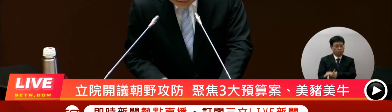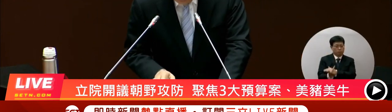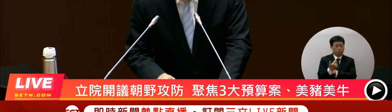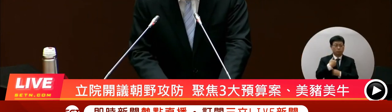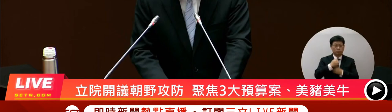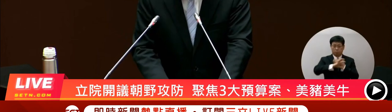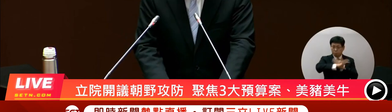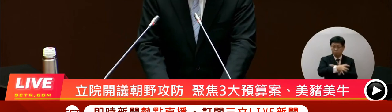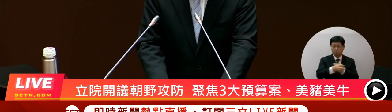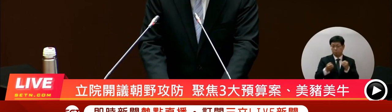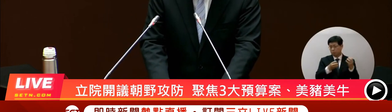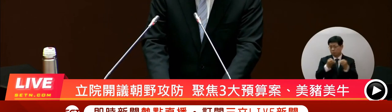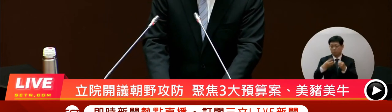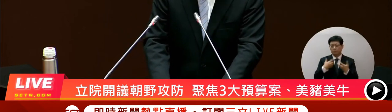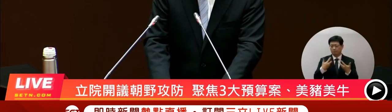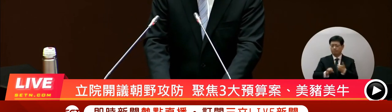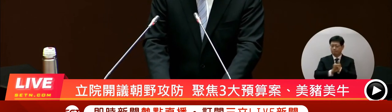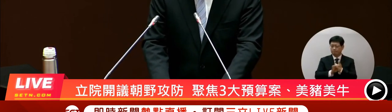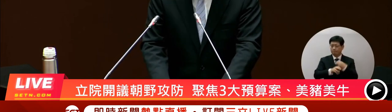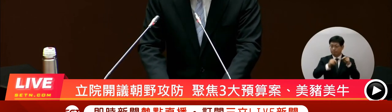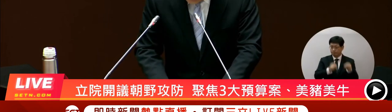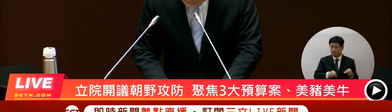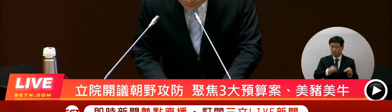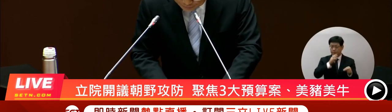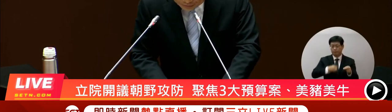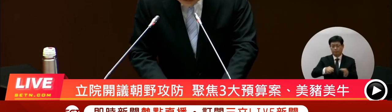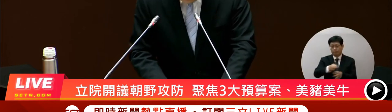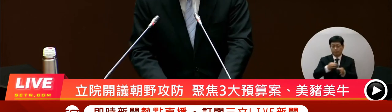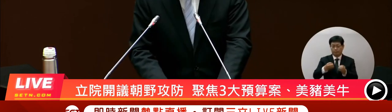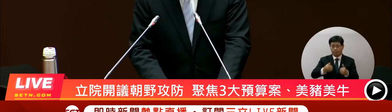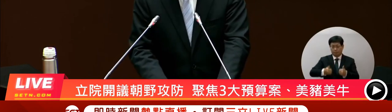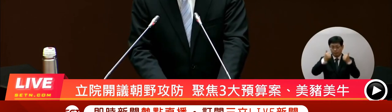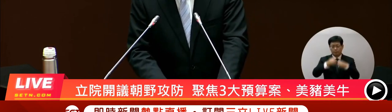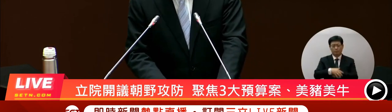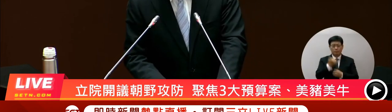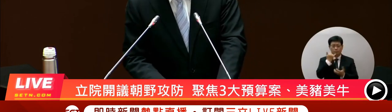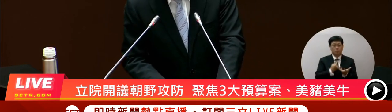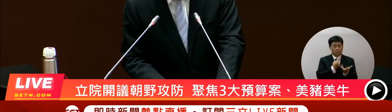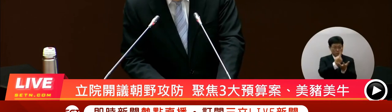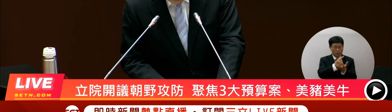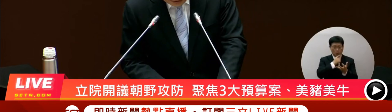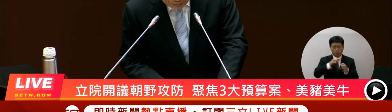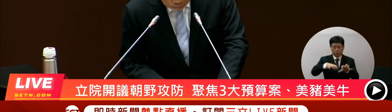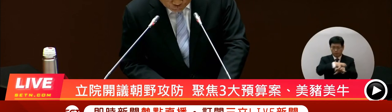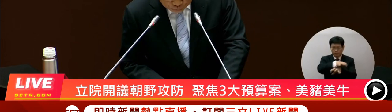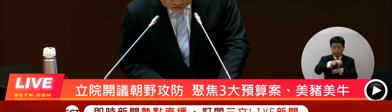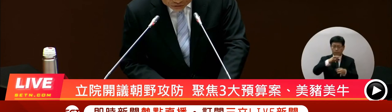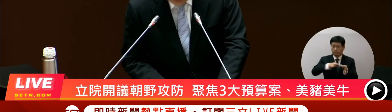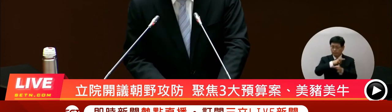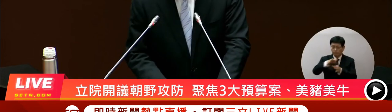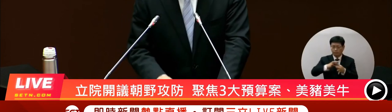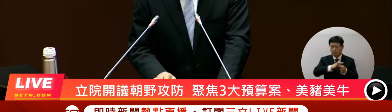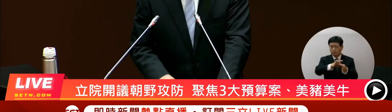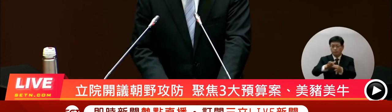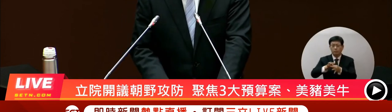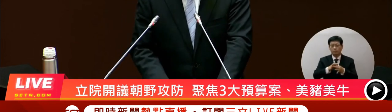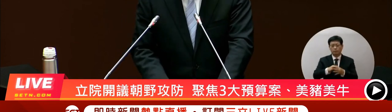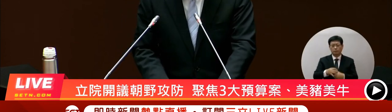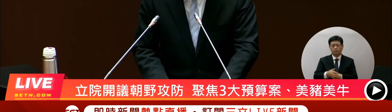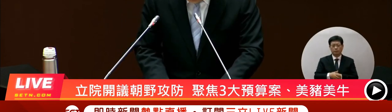其他的国家多签订贸易协定，参与区域的经贸组织，消